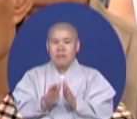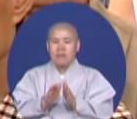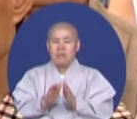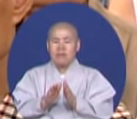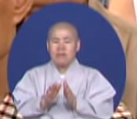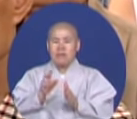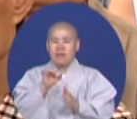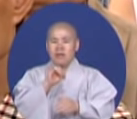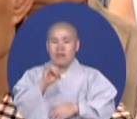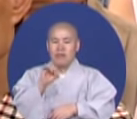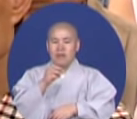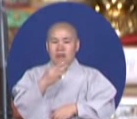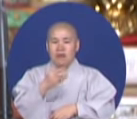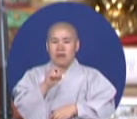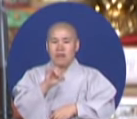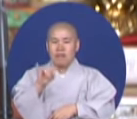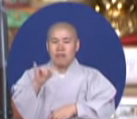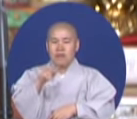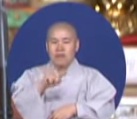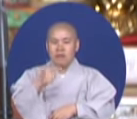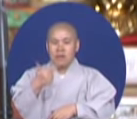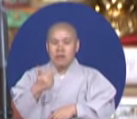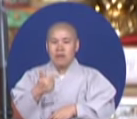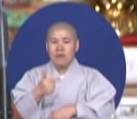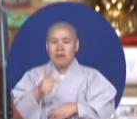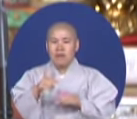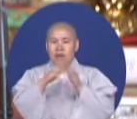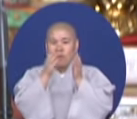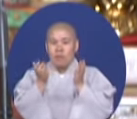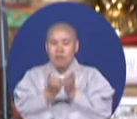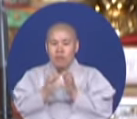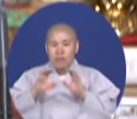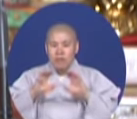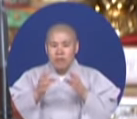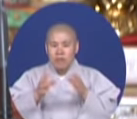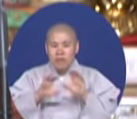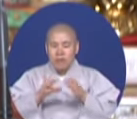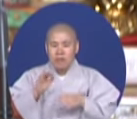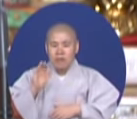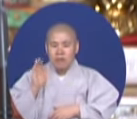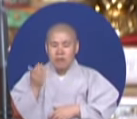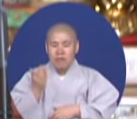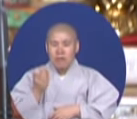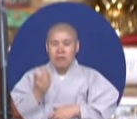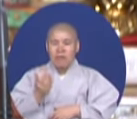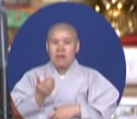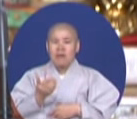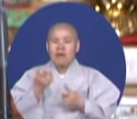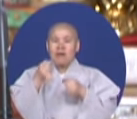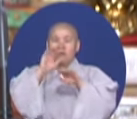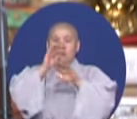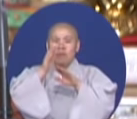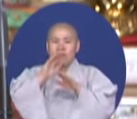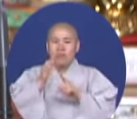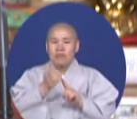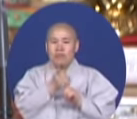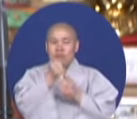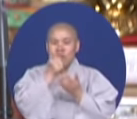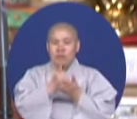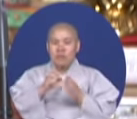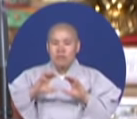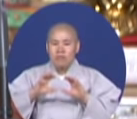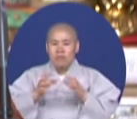또 일미진이 시방이고 이게 부처님 세계인 거예요.